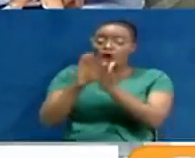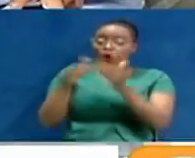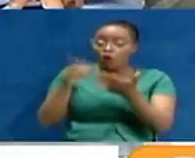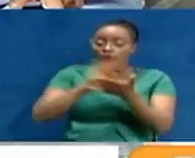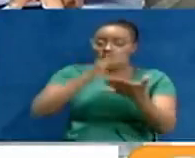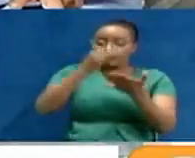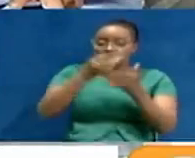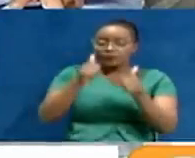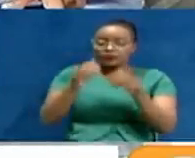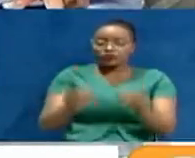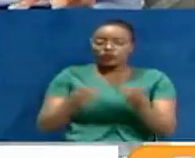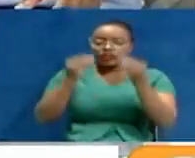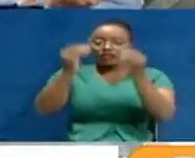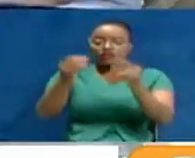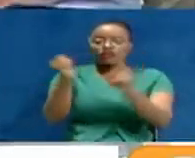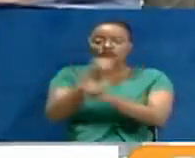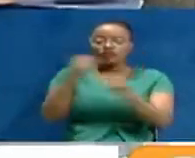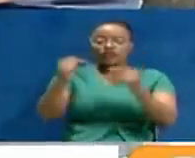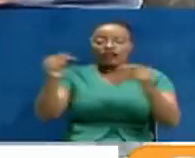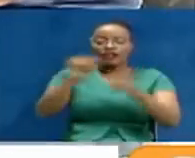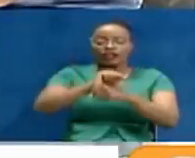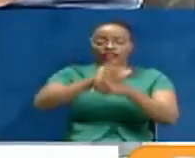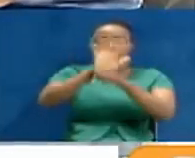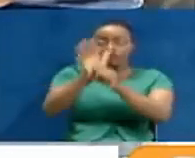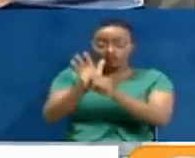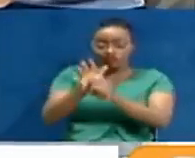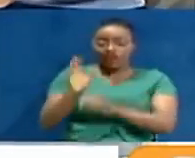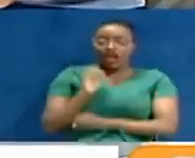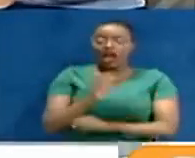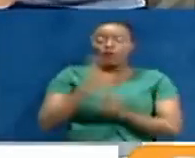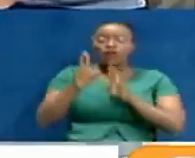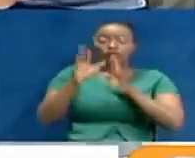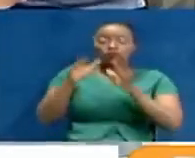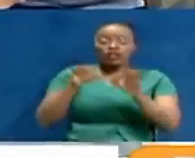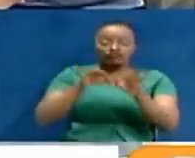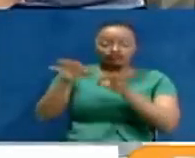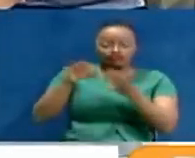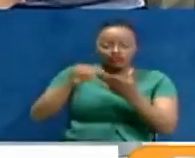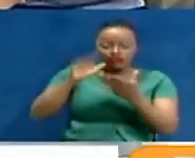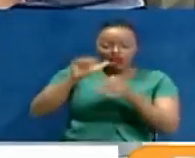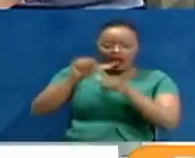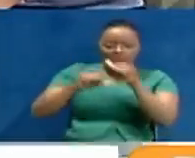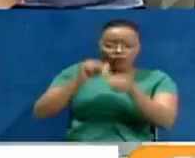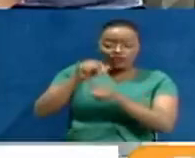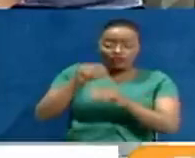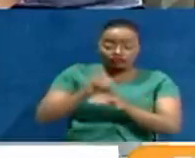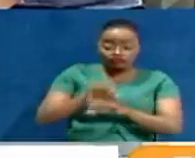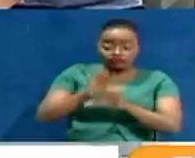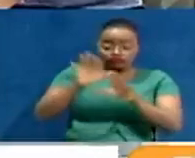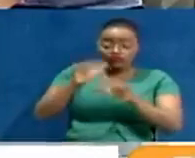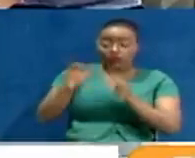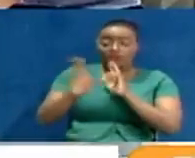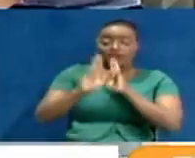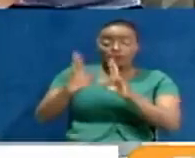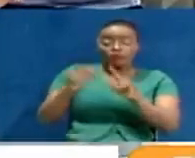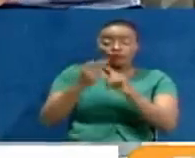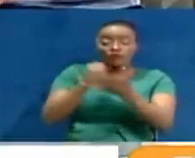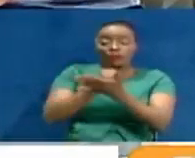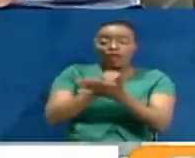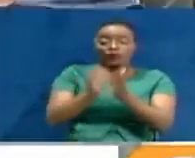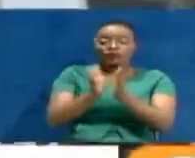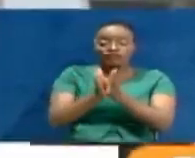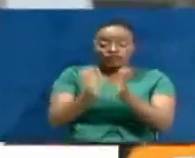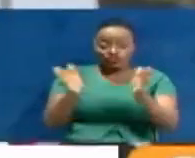zabuni zilizowasilishwa kukabiliana na corona. Na Nimro Tabu ana mengi zaidi kuhusu ufichuzi huu wa mkaguzi wa hesabu za serikali.